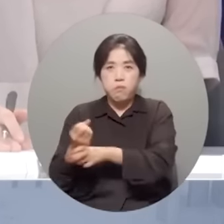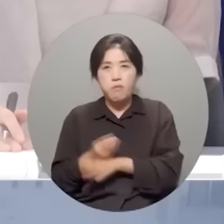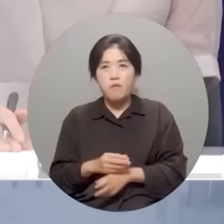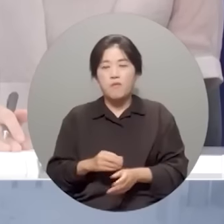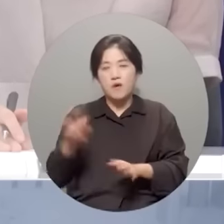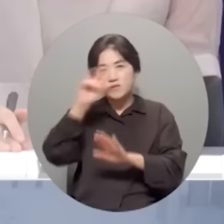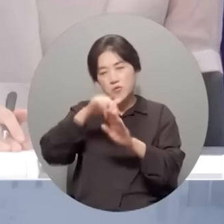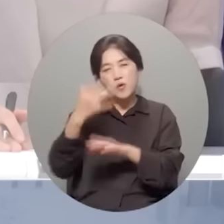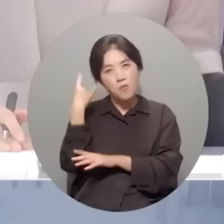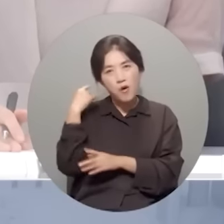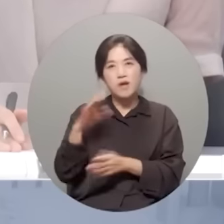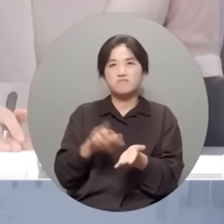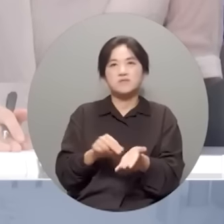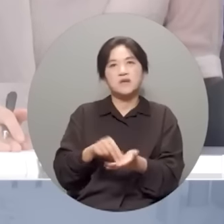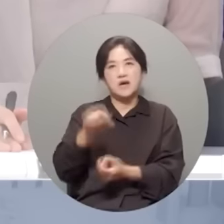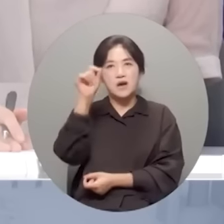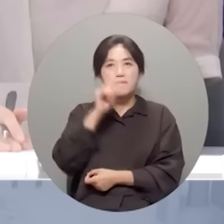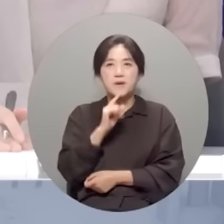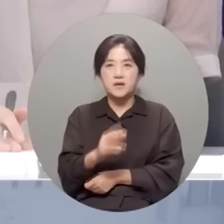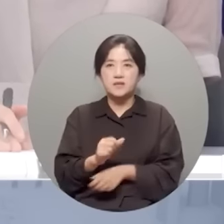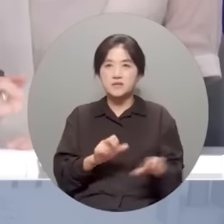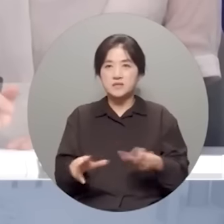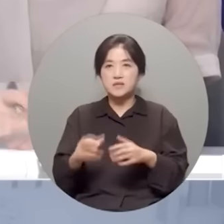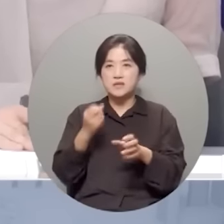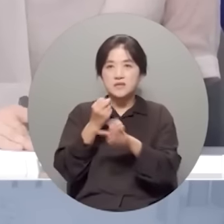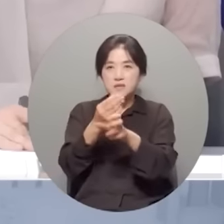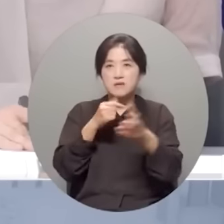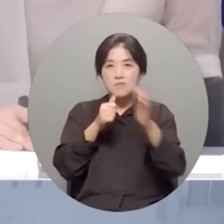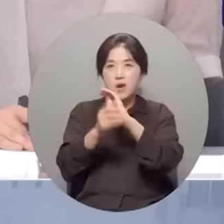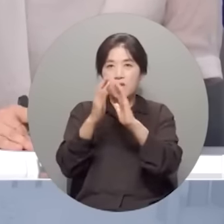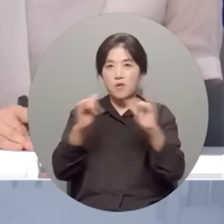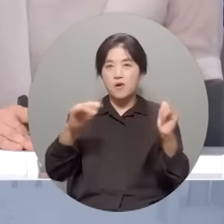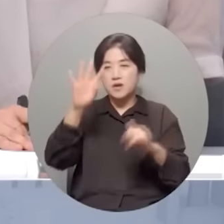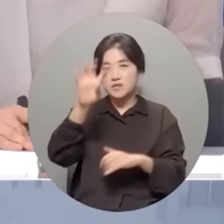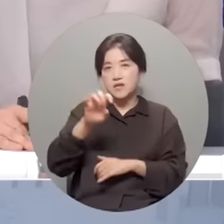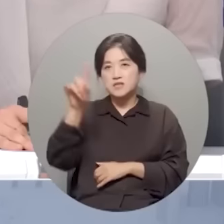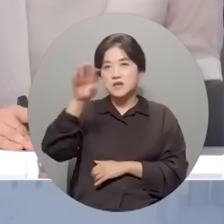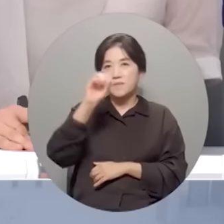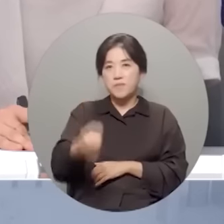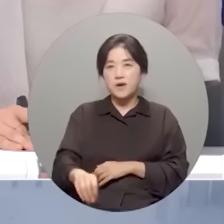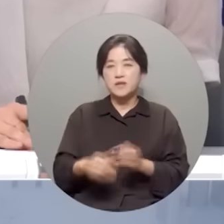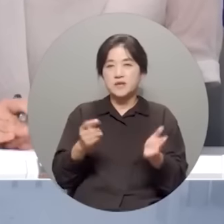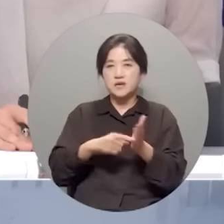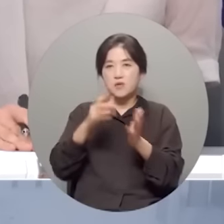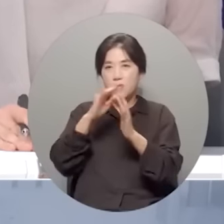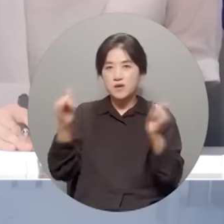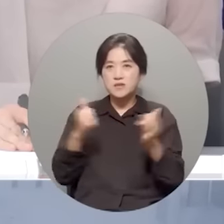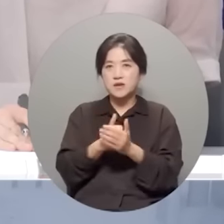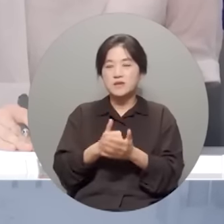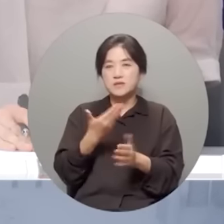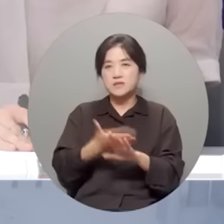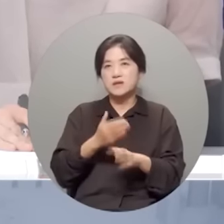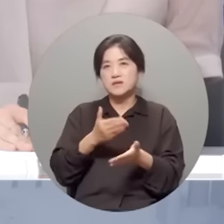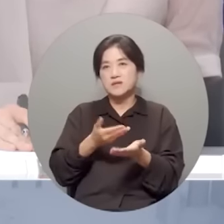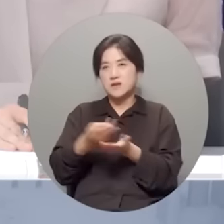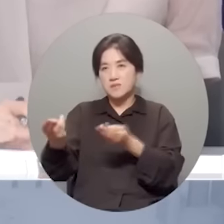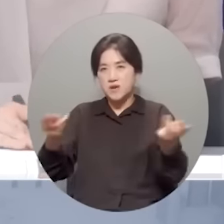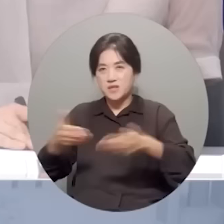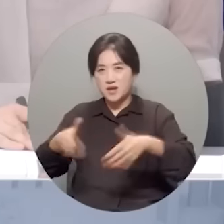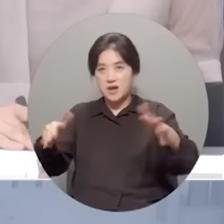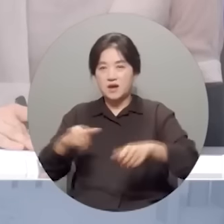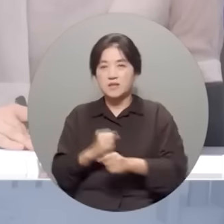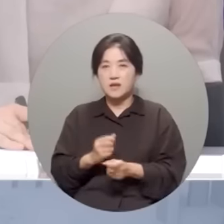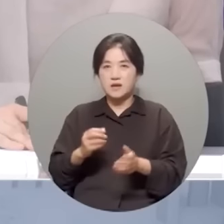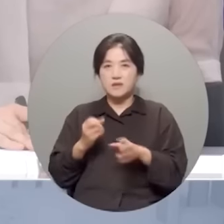문제라는 입장입니다 당장은 응급실 방문 환자의 44% 차지하는 비응급 환자들을 분산시키다 하고요 또